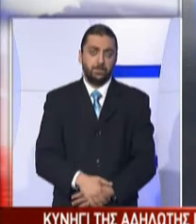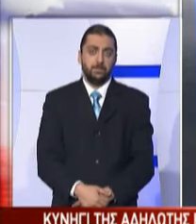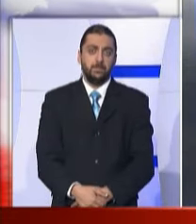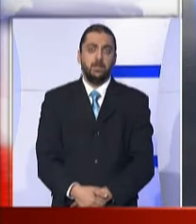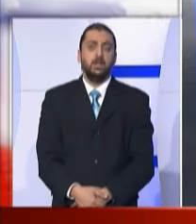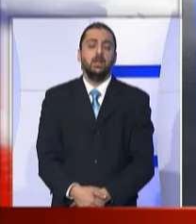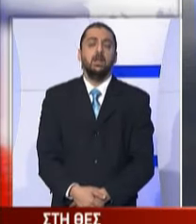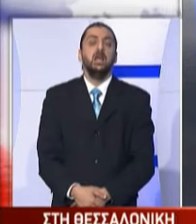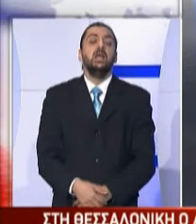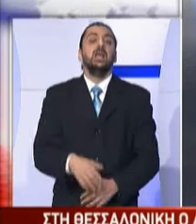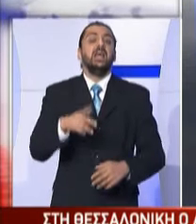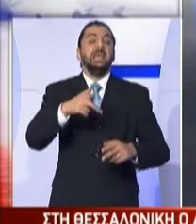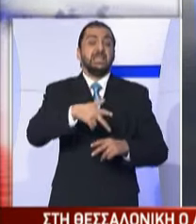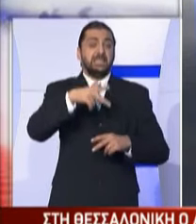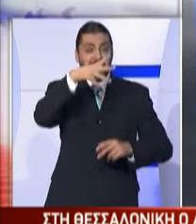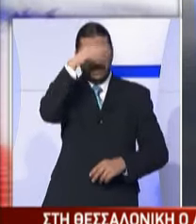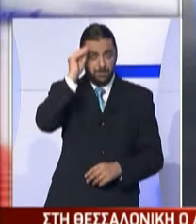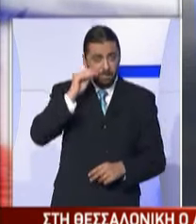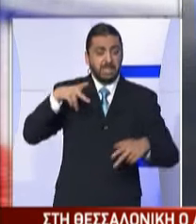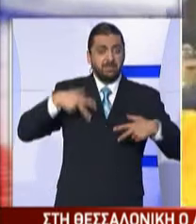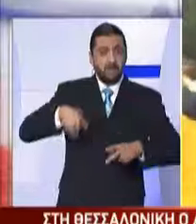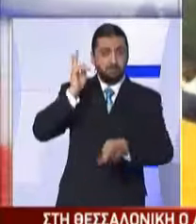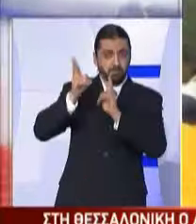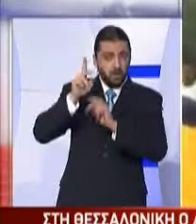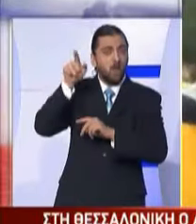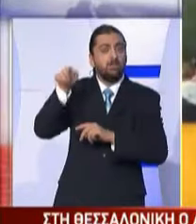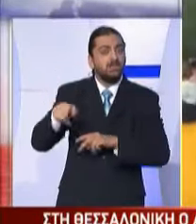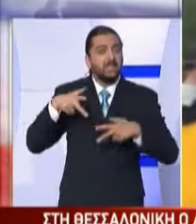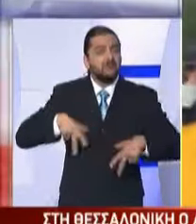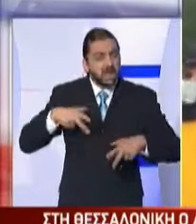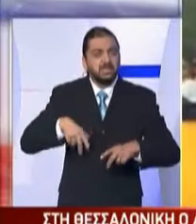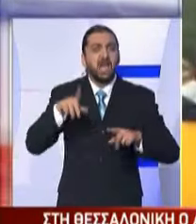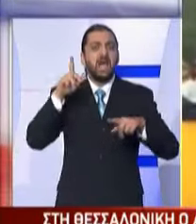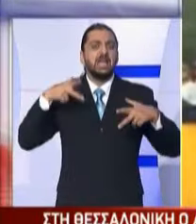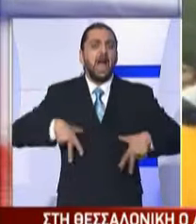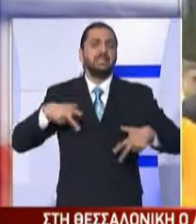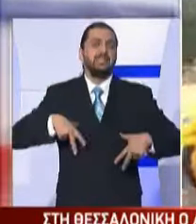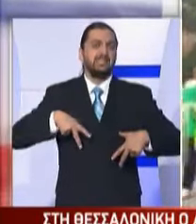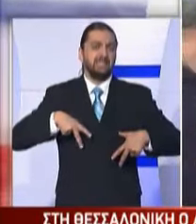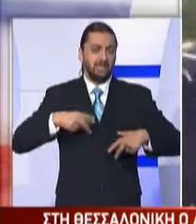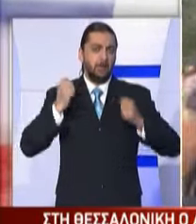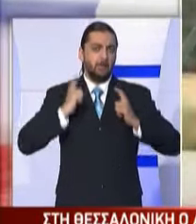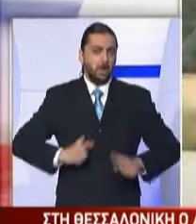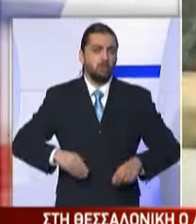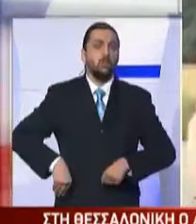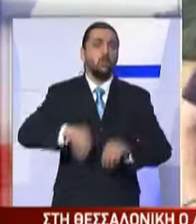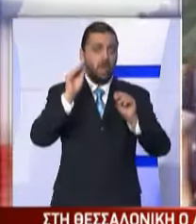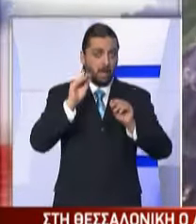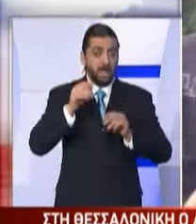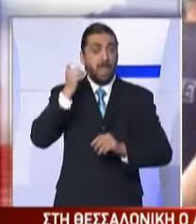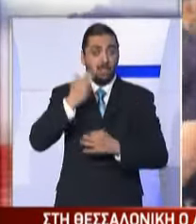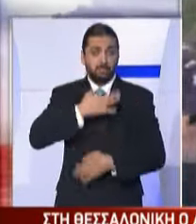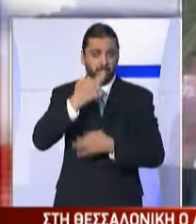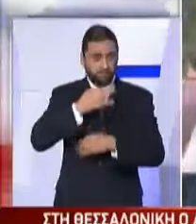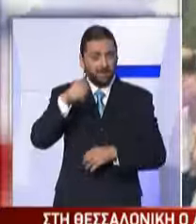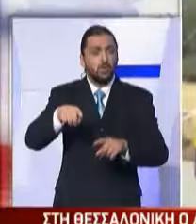Για ξεπούλημα της δημόσιας περιουσίας κατηγόρησε την κυβέρνηση ο Αλέξης Τσίπρας, μιλώντας χθες στο σκοπευτήριο της Κεσαριανής, το οποίο έχει συμπεριληφθεί στη